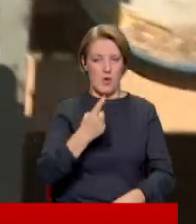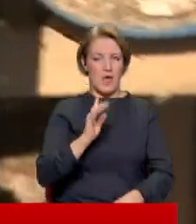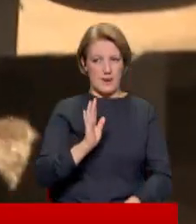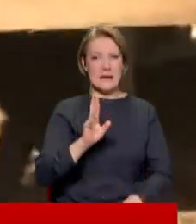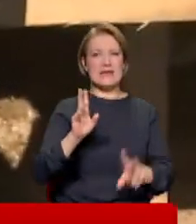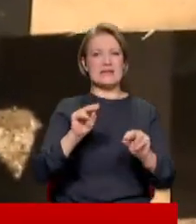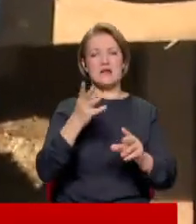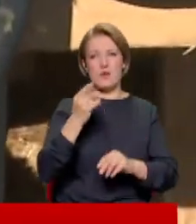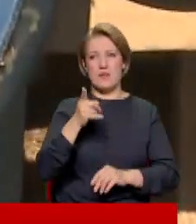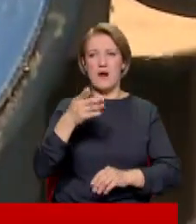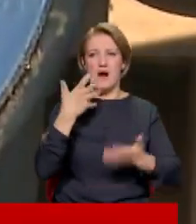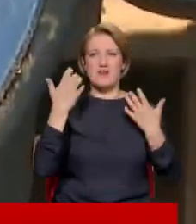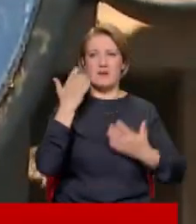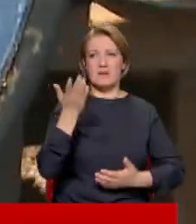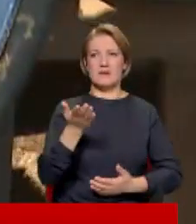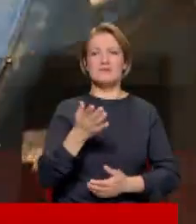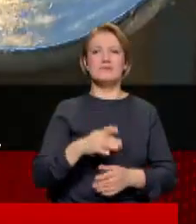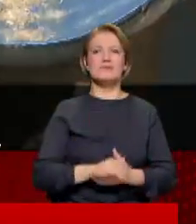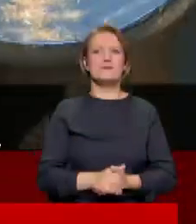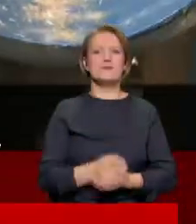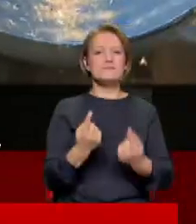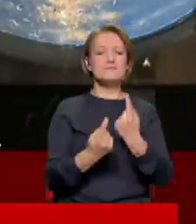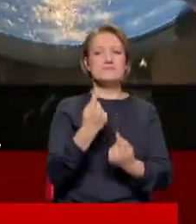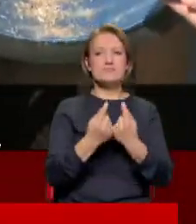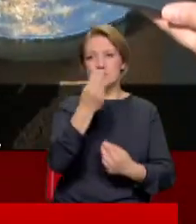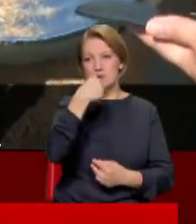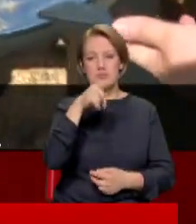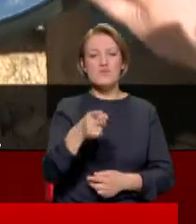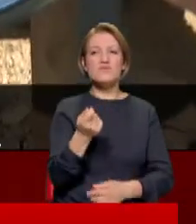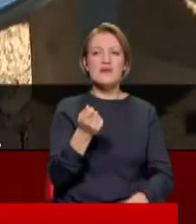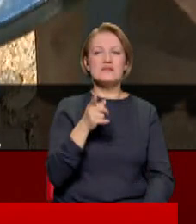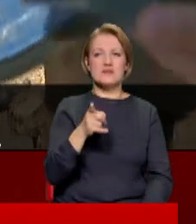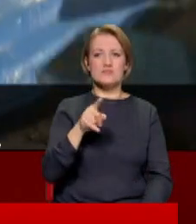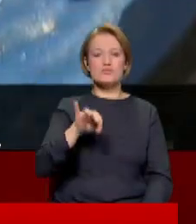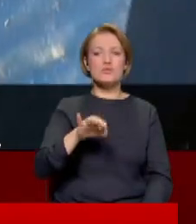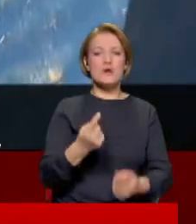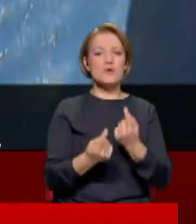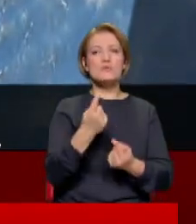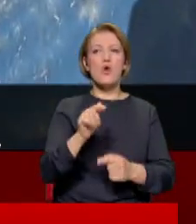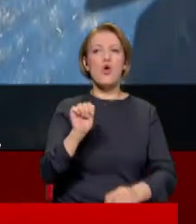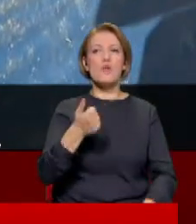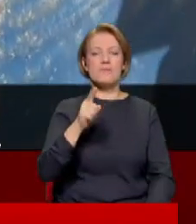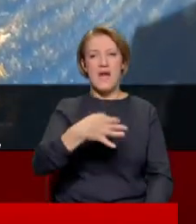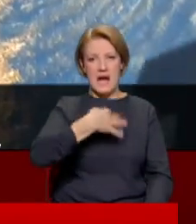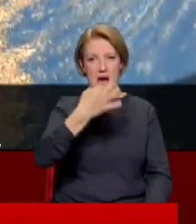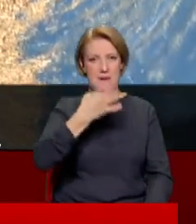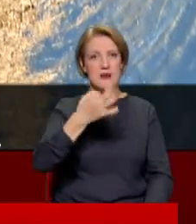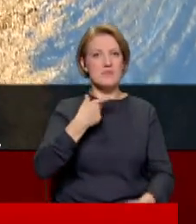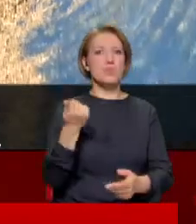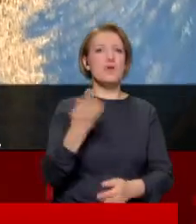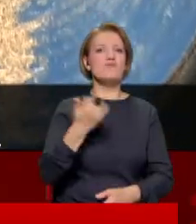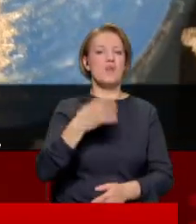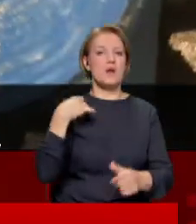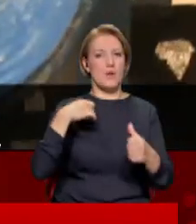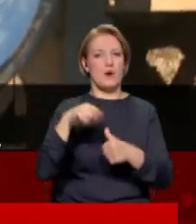daha yeterli olanlar. İşte hayvanlar saman yiyor. Bu samanın fiyatını, bu samanın önemini haberlerimizde